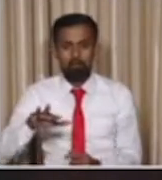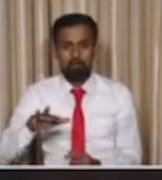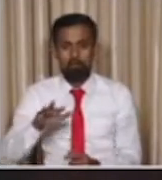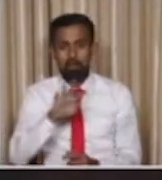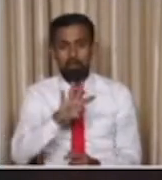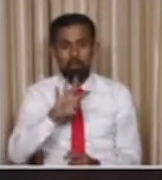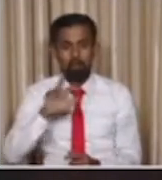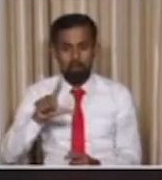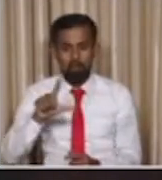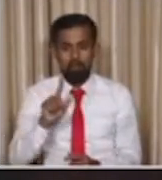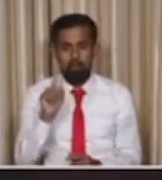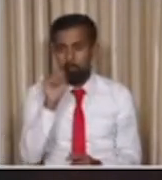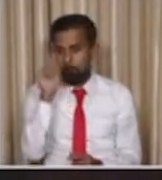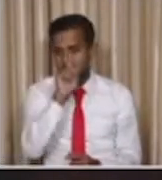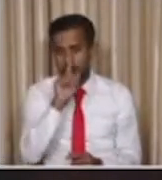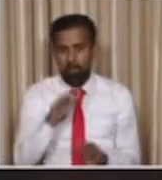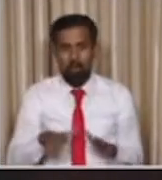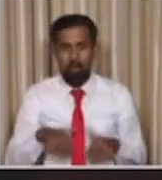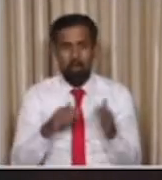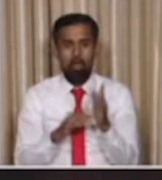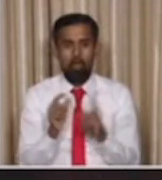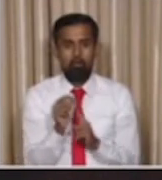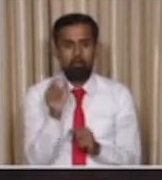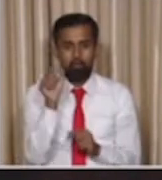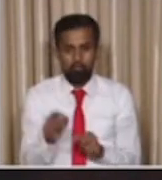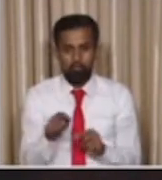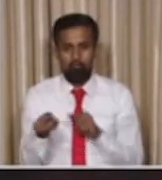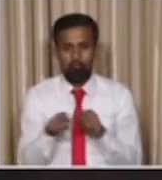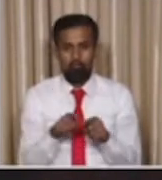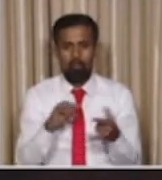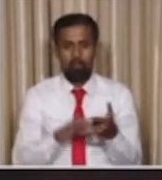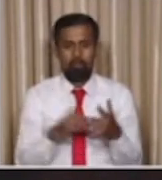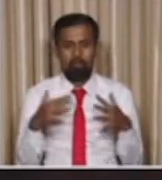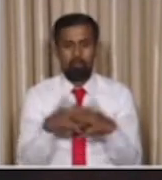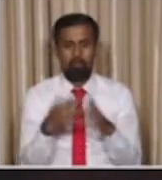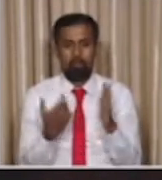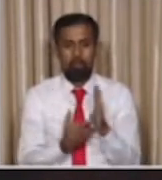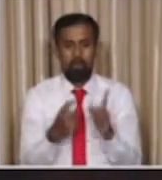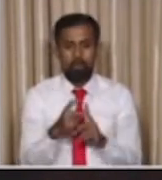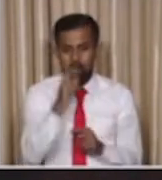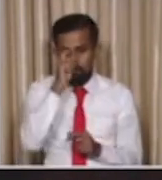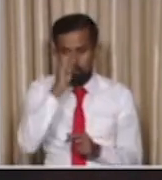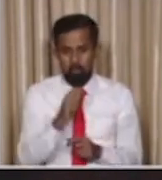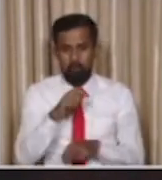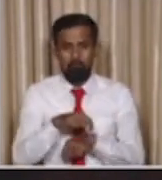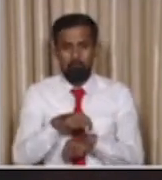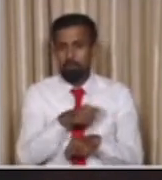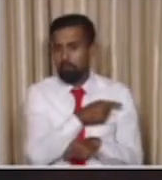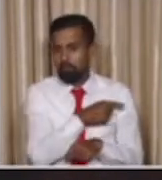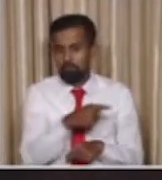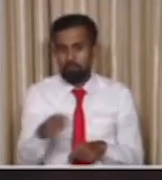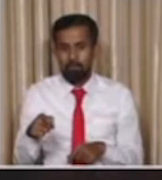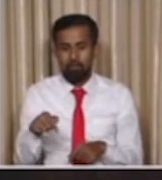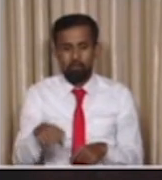1947 පළවෙනි සෞඛ්‍ය අමාත්‍යවරයා විදිහට SWRD බණ්ඩාරනායක මැතිතුමාගේ කාලේ ඉඳලා